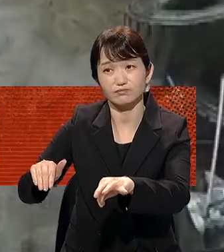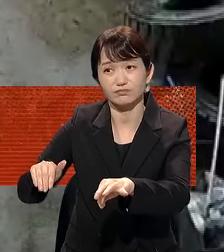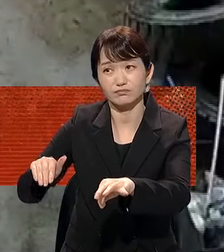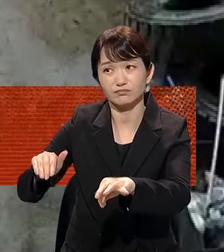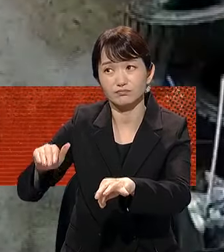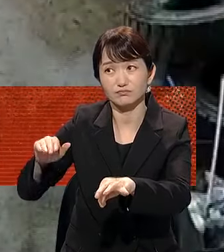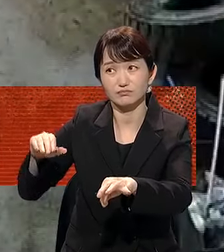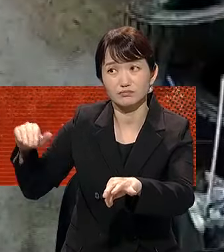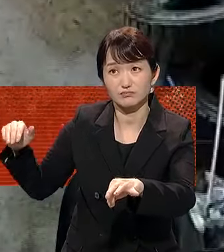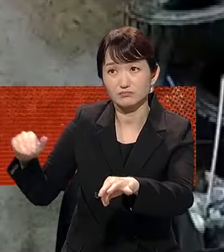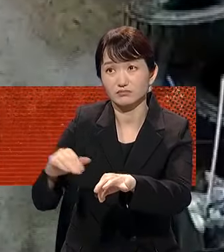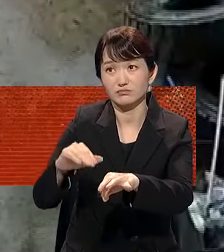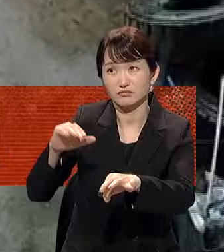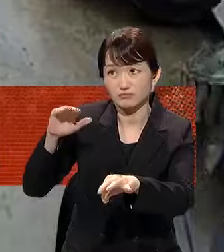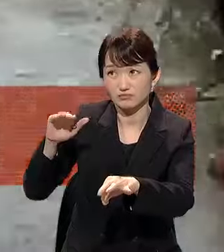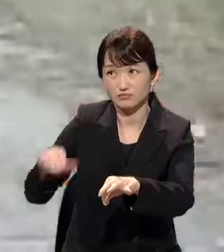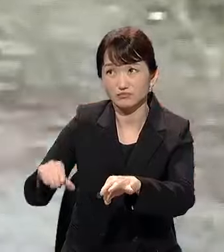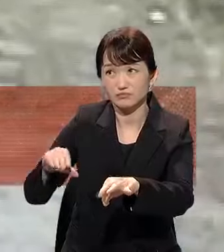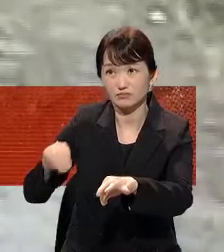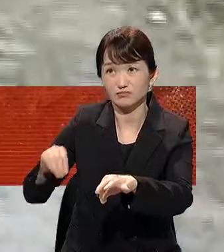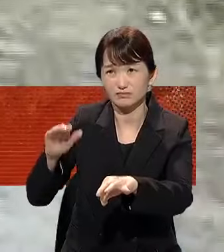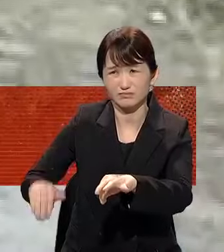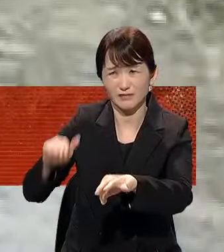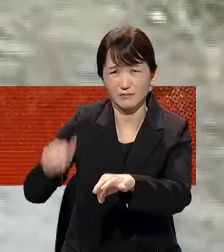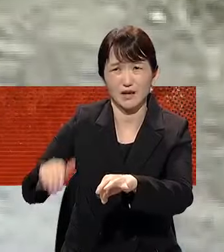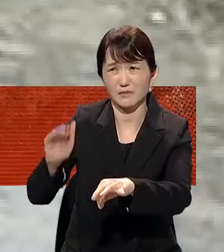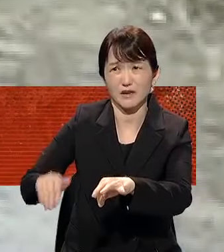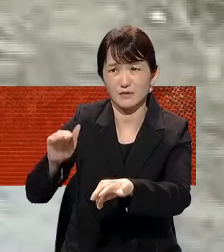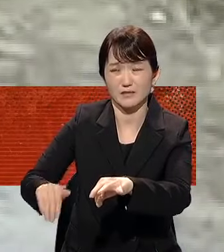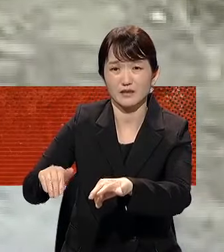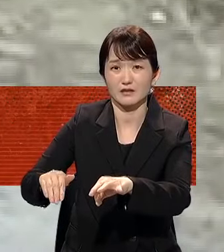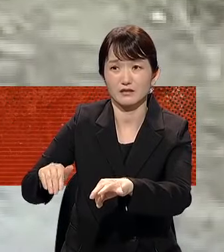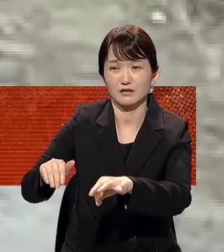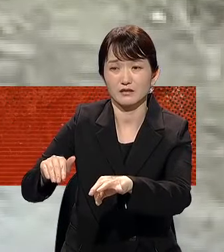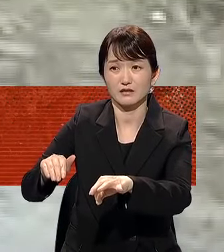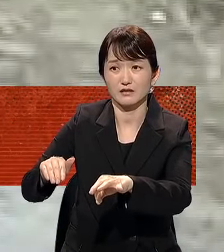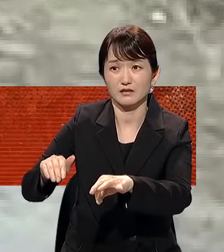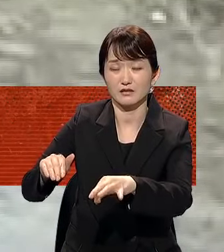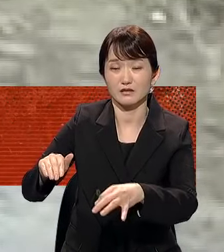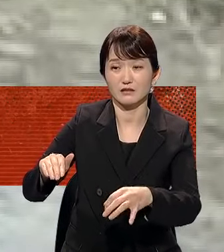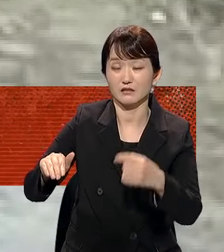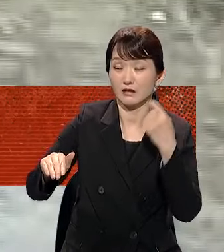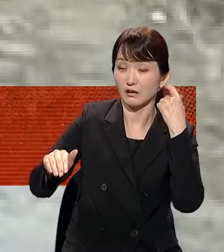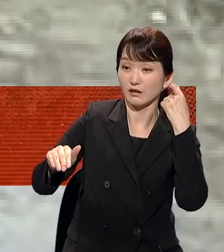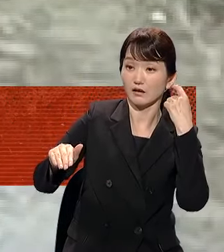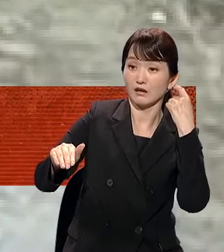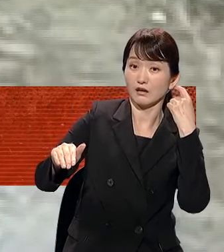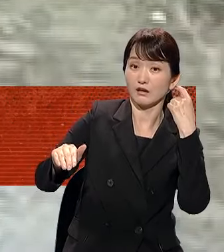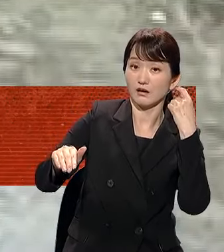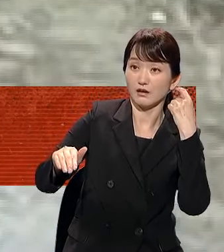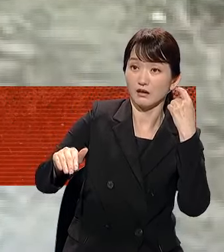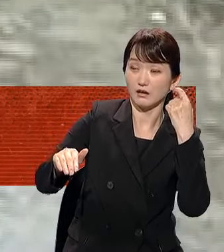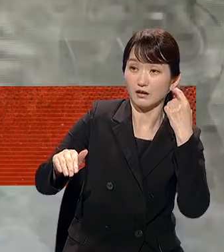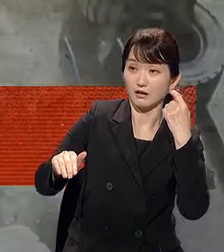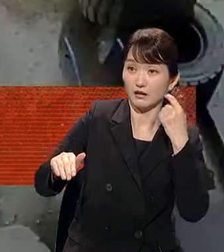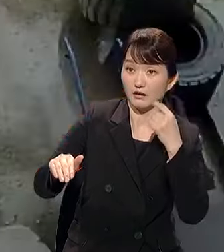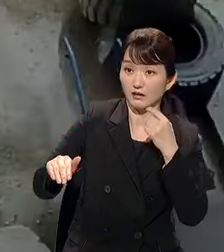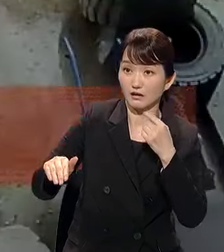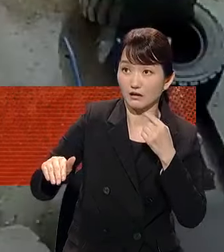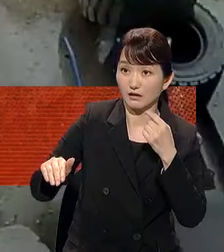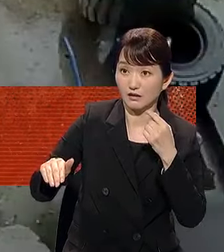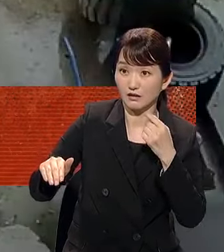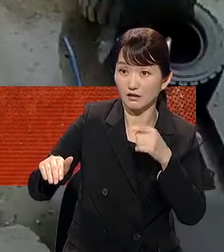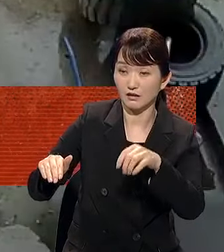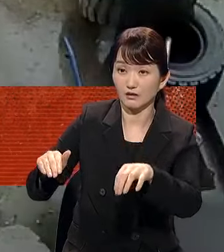크게 울립니다. 아니, 엄마 뭐하고 있어? 흰색 차량인 거죠. 네, 경적을 울리는데 다행히 먼저 발견하고 상황을 알린